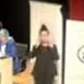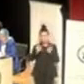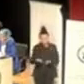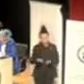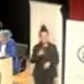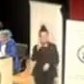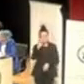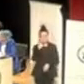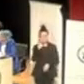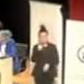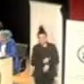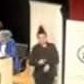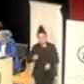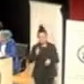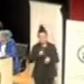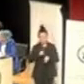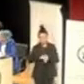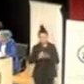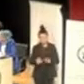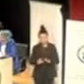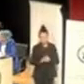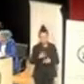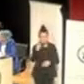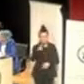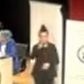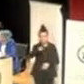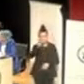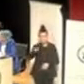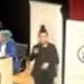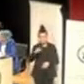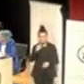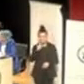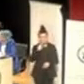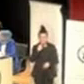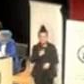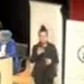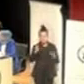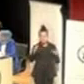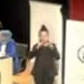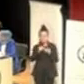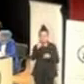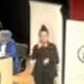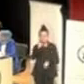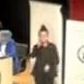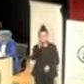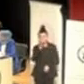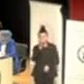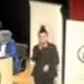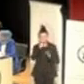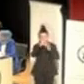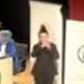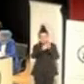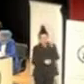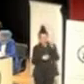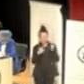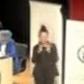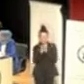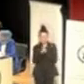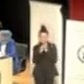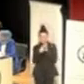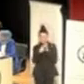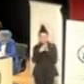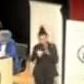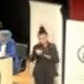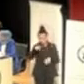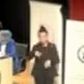sunabileceğim sizlere. 2022 yılında toplamda yaklaşık 1500 başlıkta e-kitabımız varken şu anda 5000'e yakın